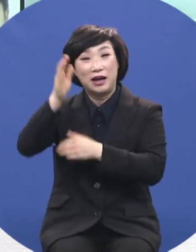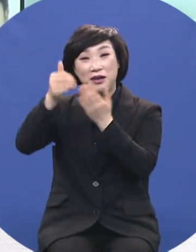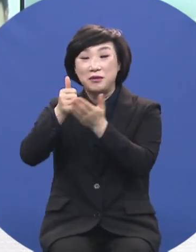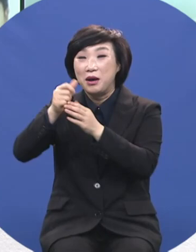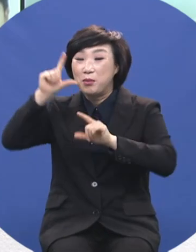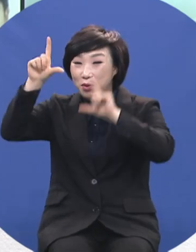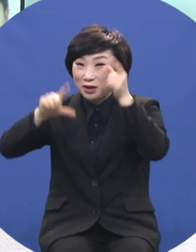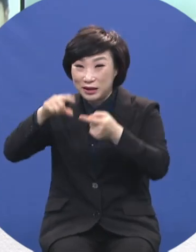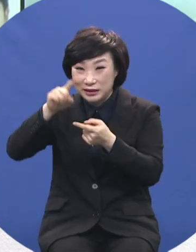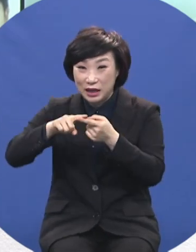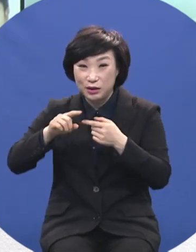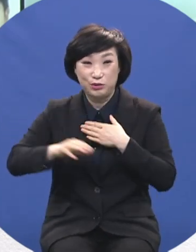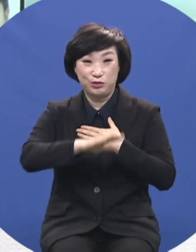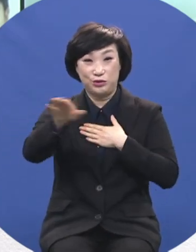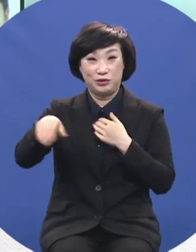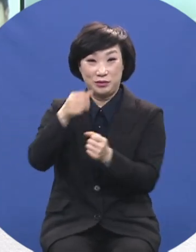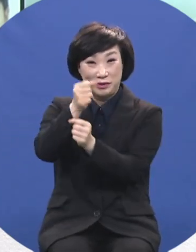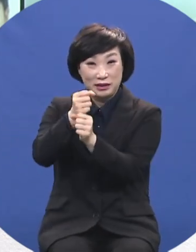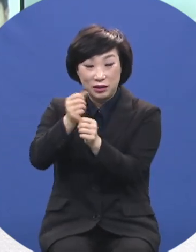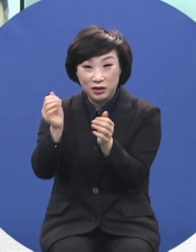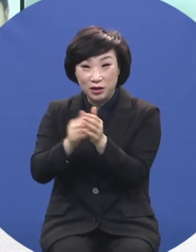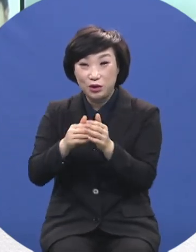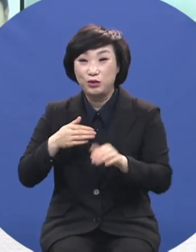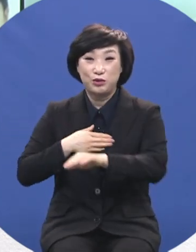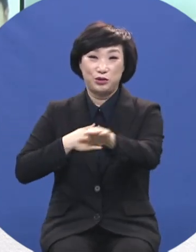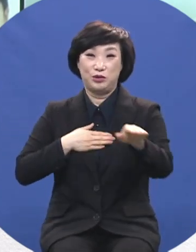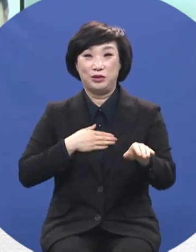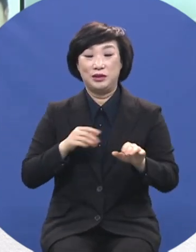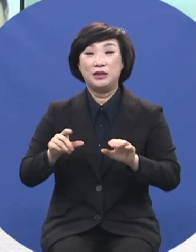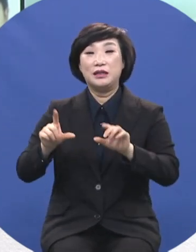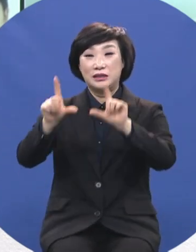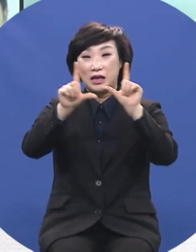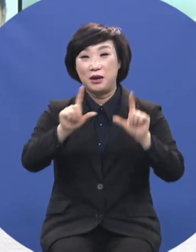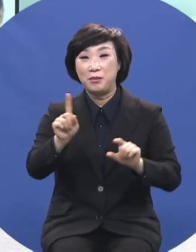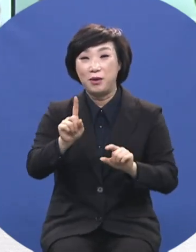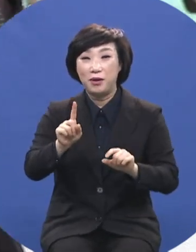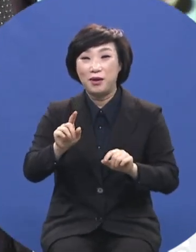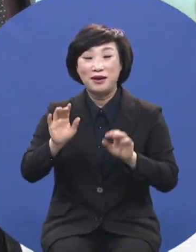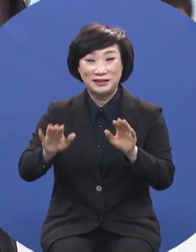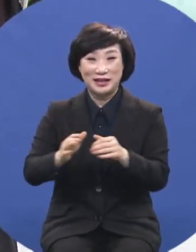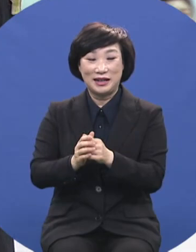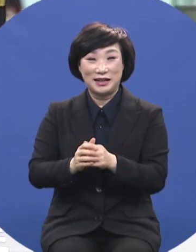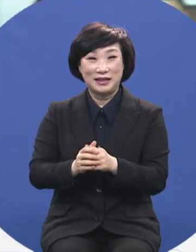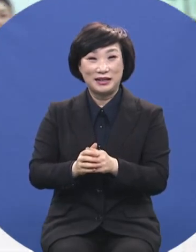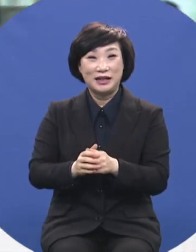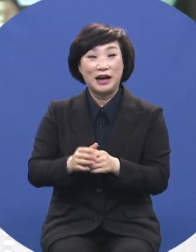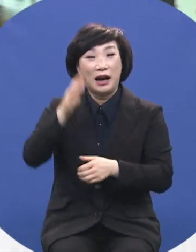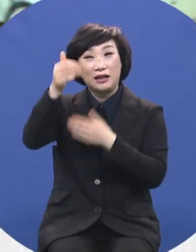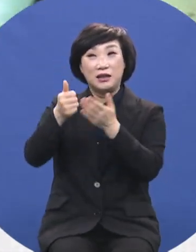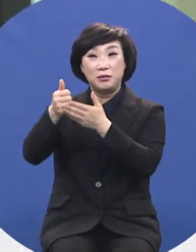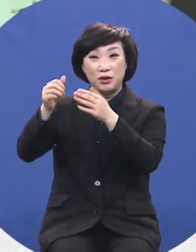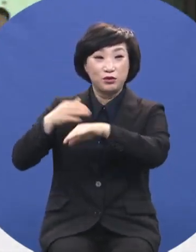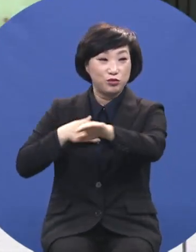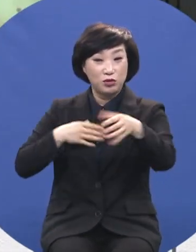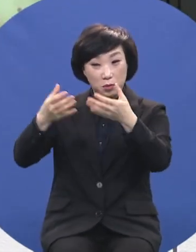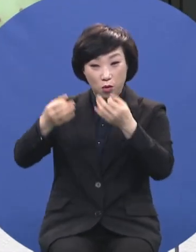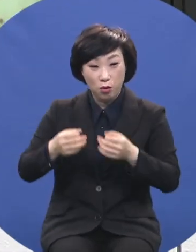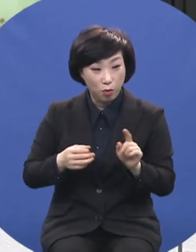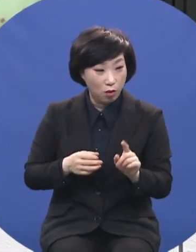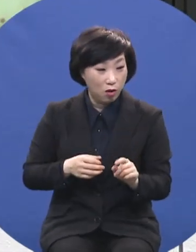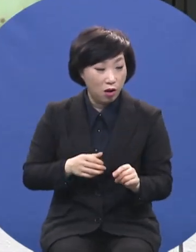형상 모양대로 우리를 만들었으니 우리는 사명은 반드시 우리를 바라볼 때 하나님이